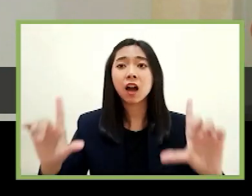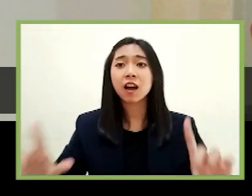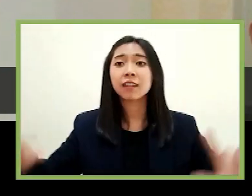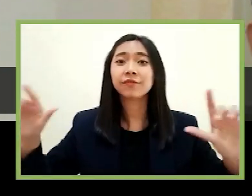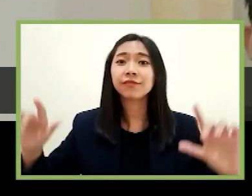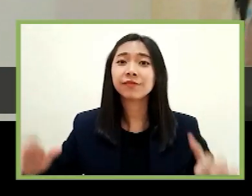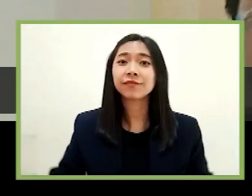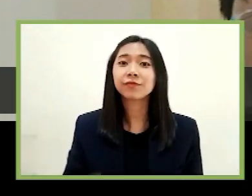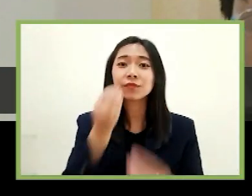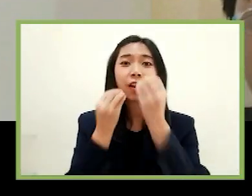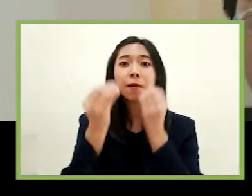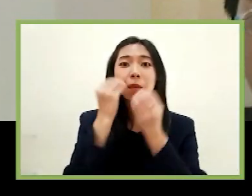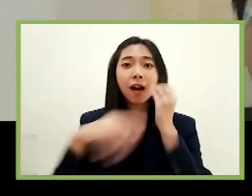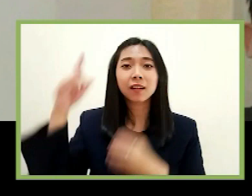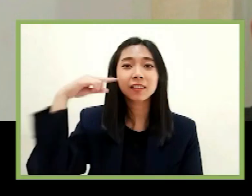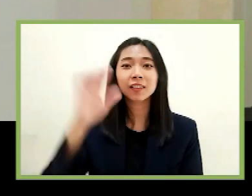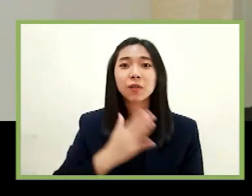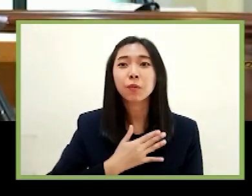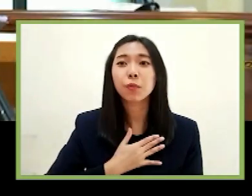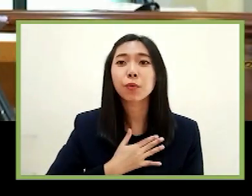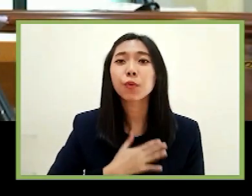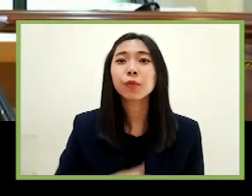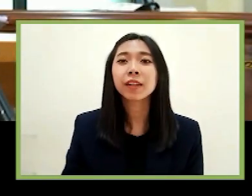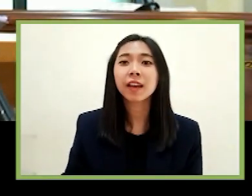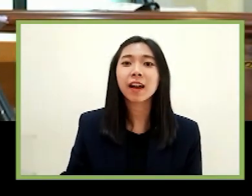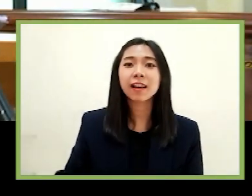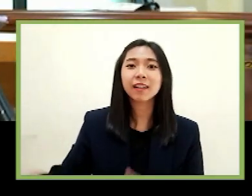Senyum kita dengan Pagiku